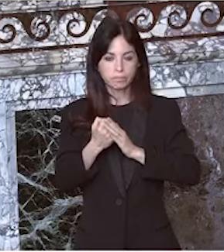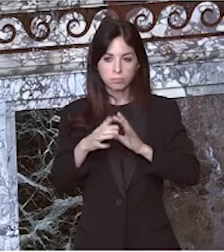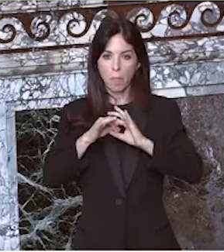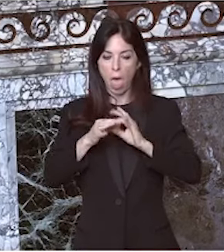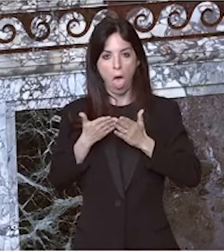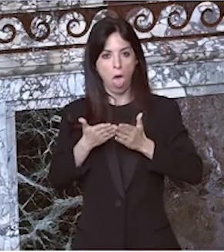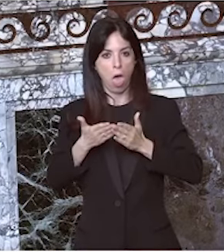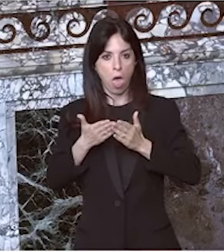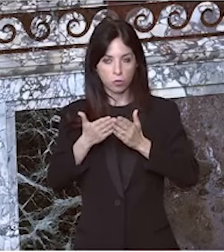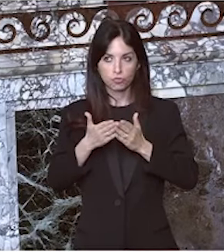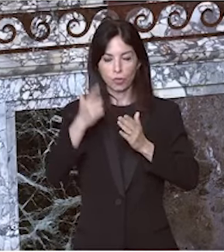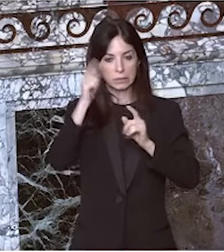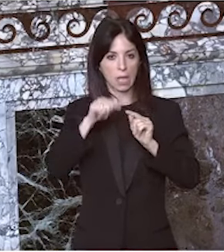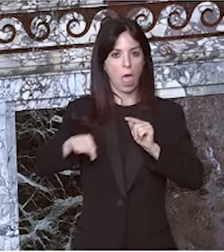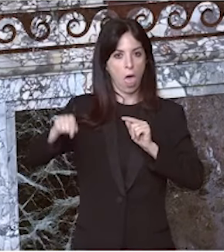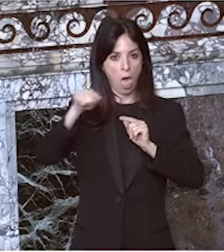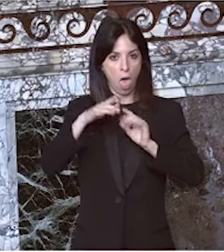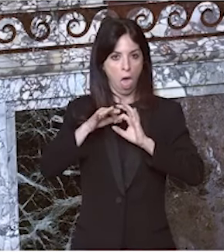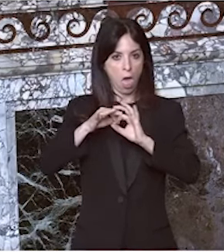le principali potenze.